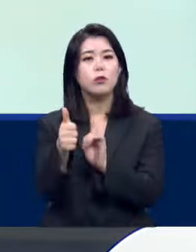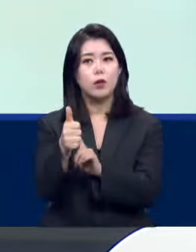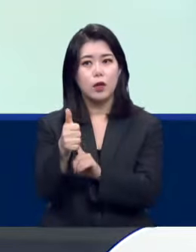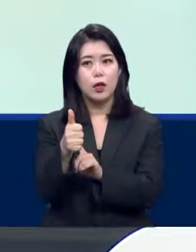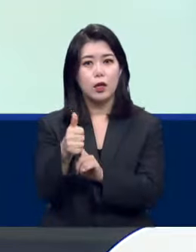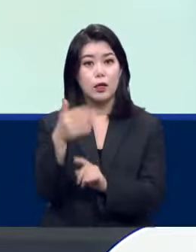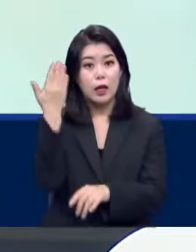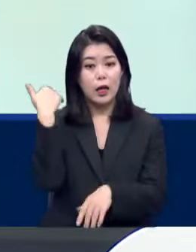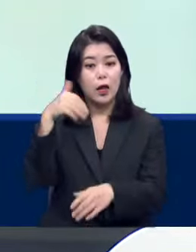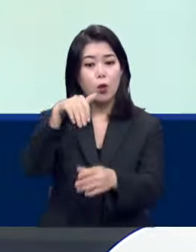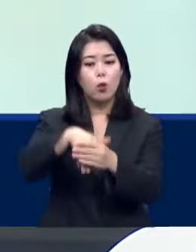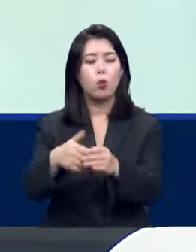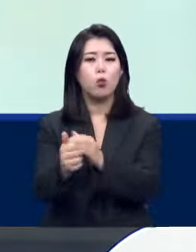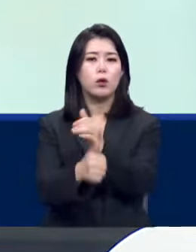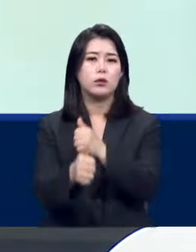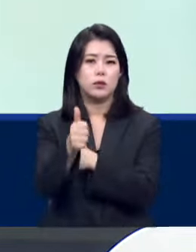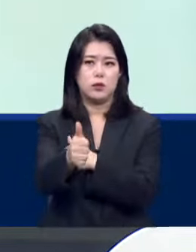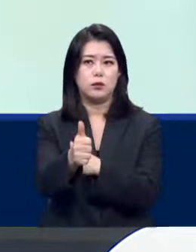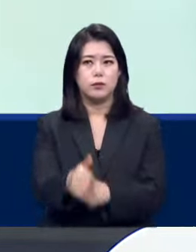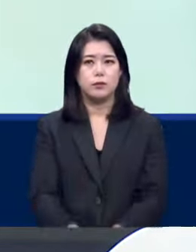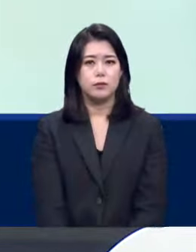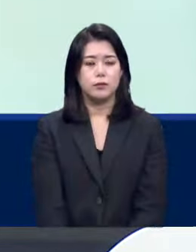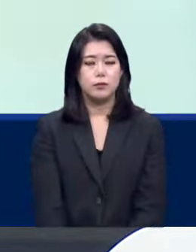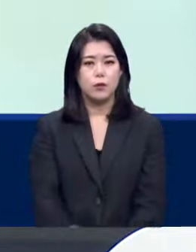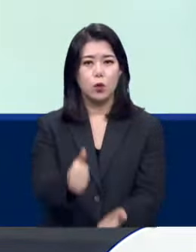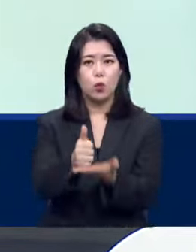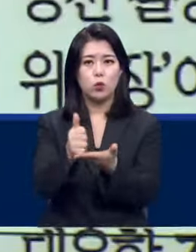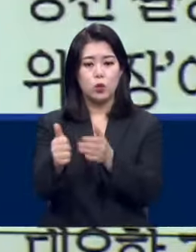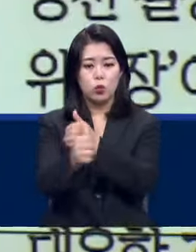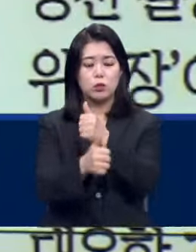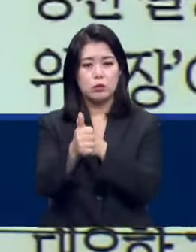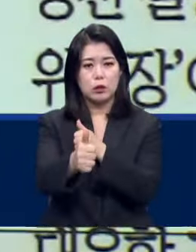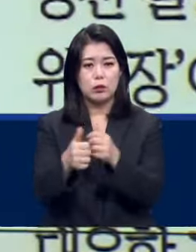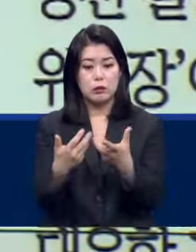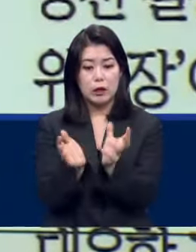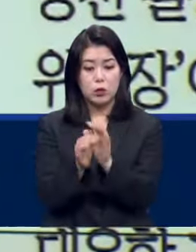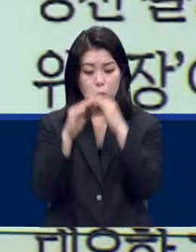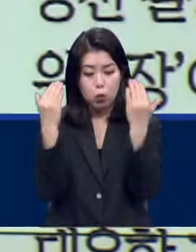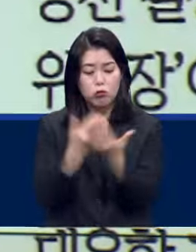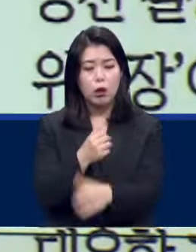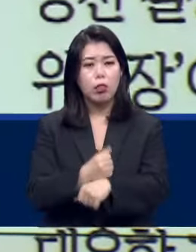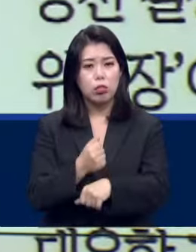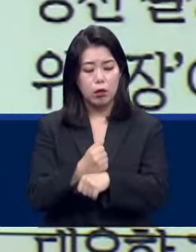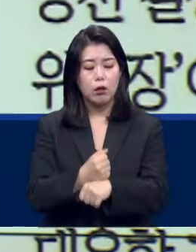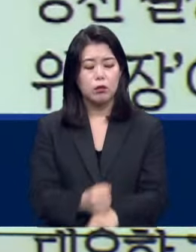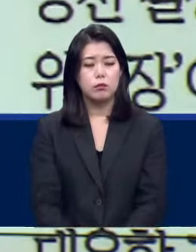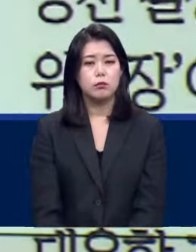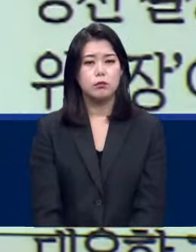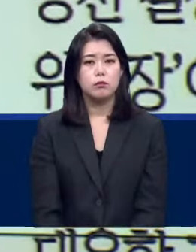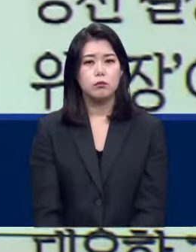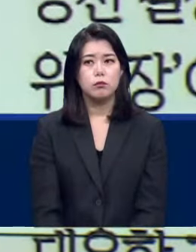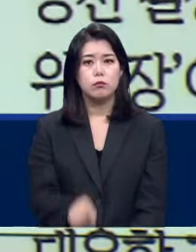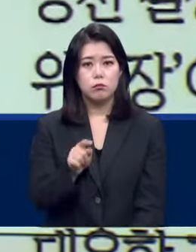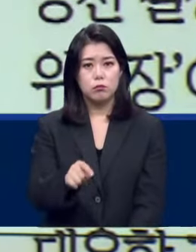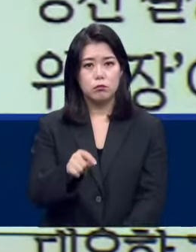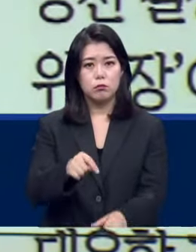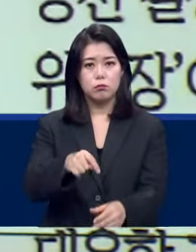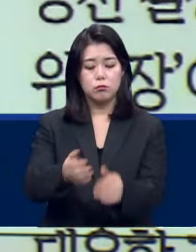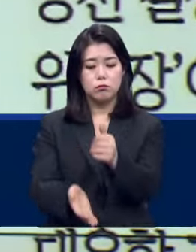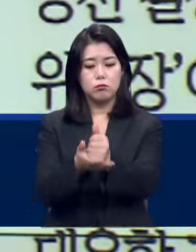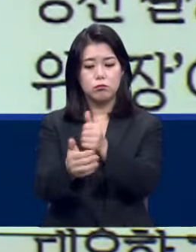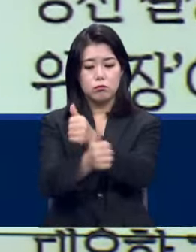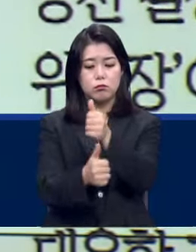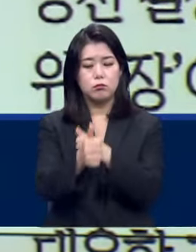당시 공관 위원장이었다 공천 다 했잖아요라는게 용산의 지금 입장이에요 근데 그 당시에 그럼 공천관리